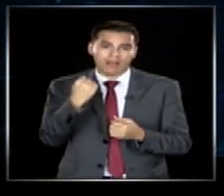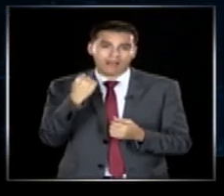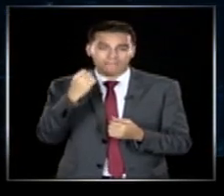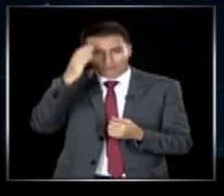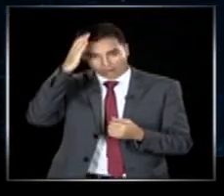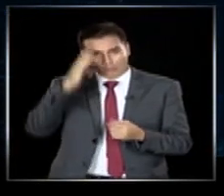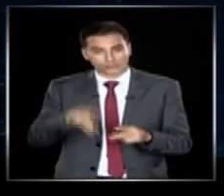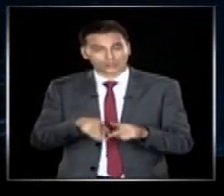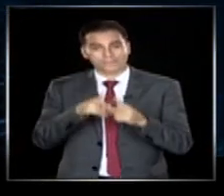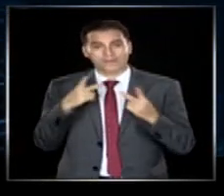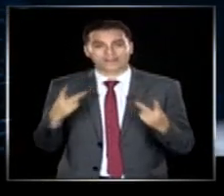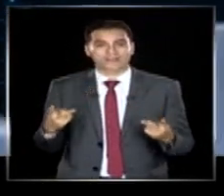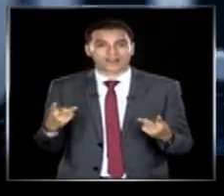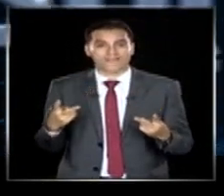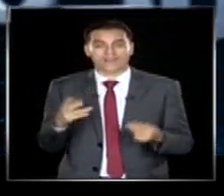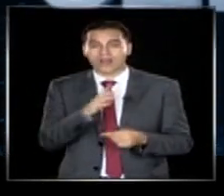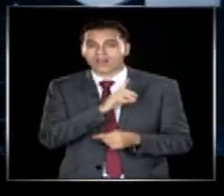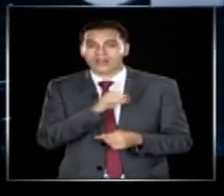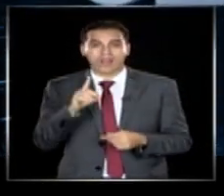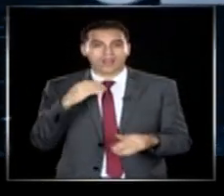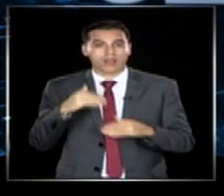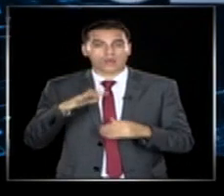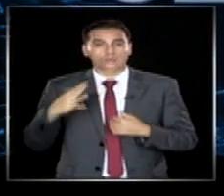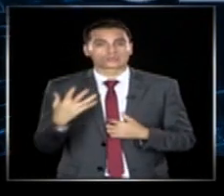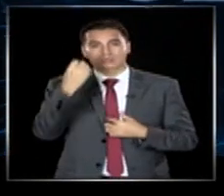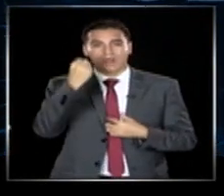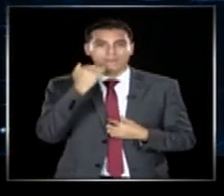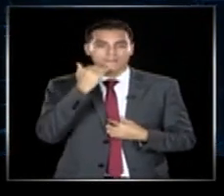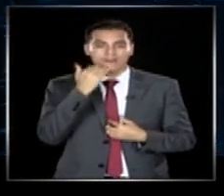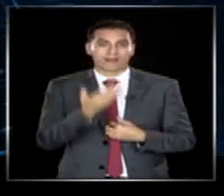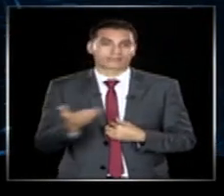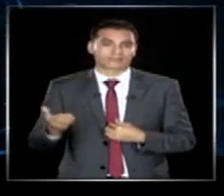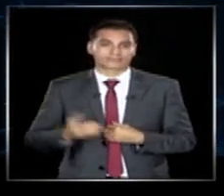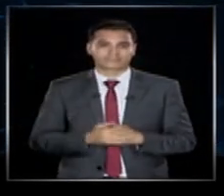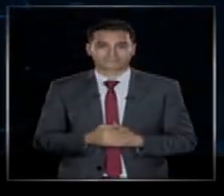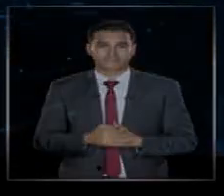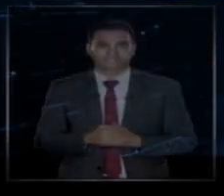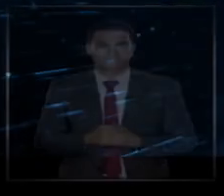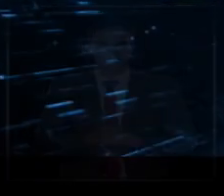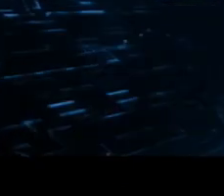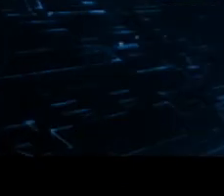العباقرة قادرون باختلاف، لا إعاقة لكل صاحب إرادة.